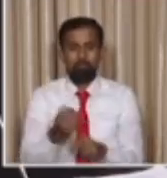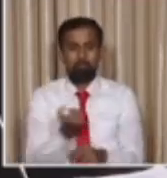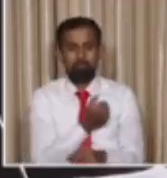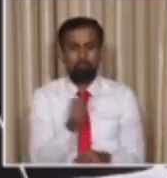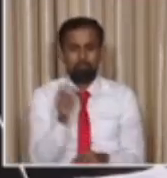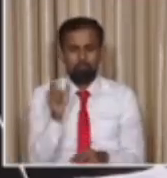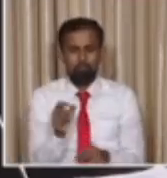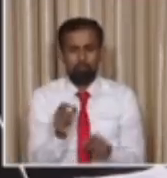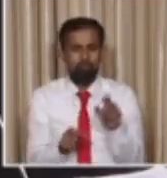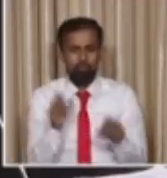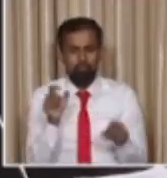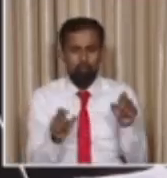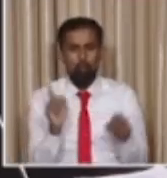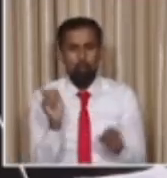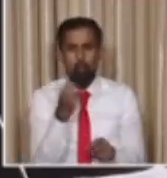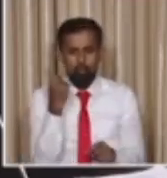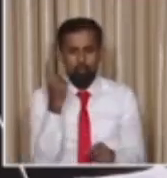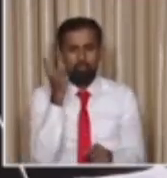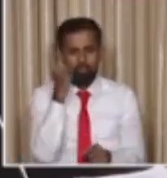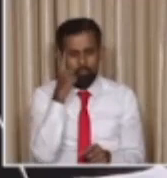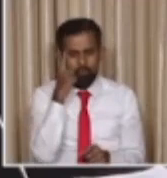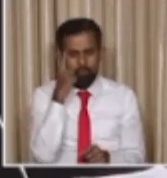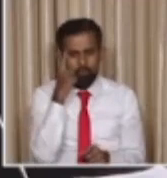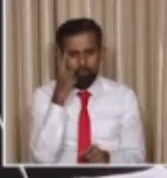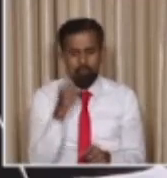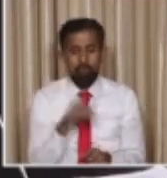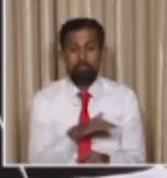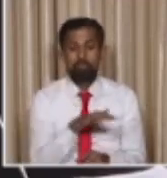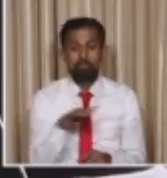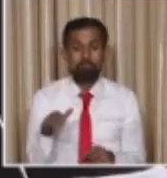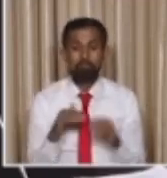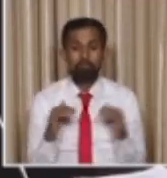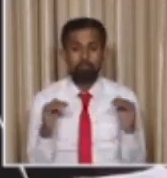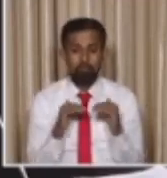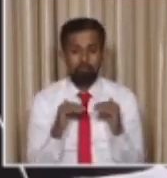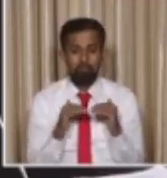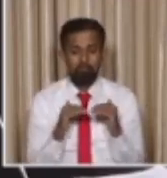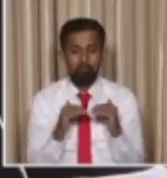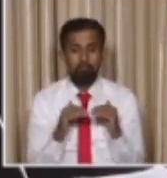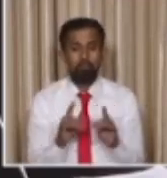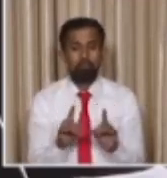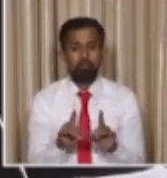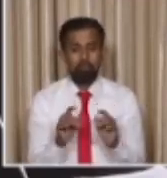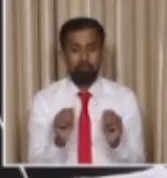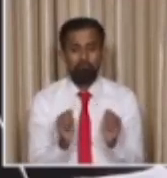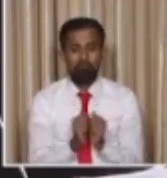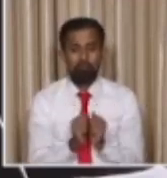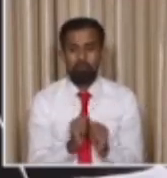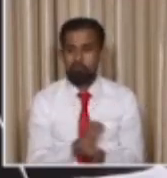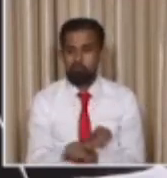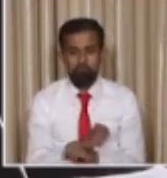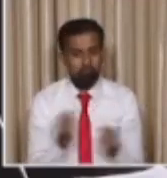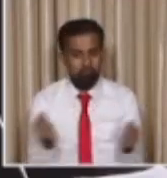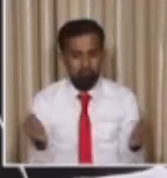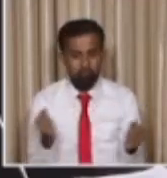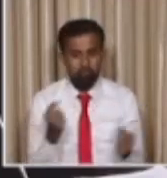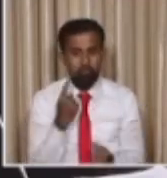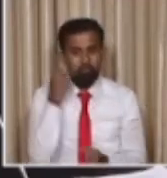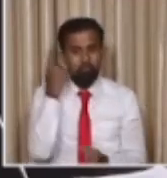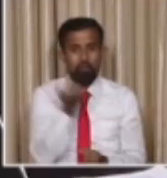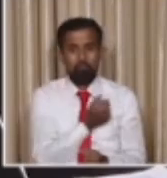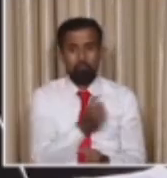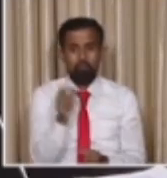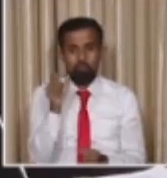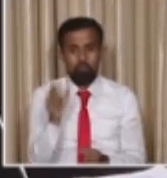අතර වෘත්තීය වේදින් දන්නවා. ඒ නිසා මේ සමාජ යුක්තිය ඉටු වෙන සුළු ක්‍රියාදාමයකින් තොරව මේ විශේෂඥ වෛද්‍යවරු